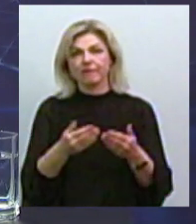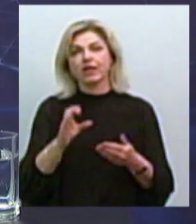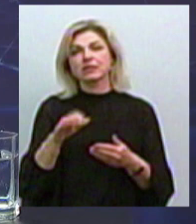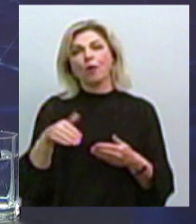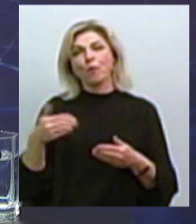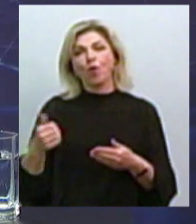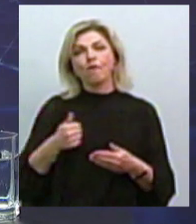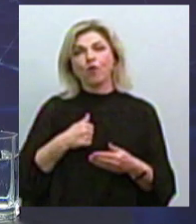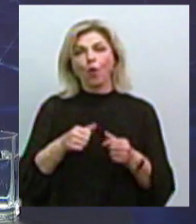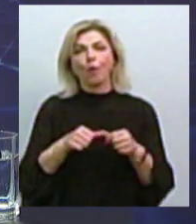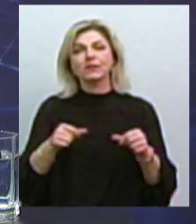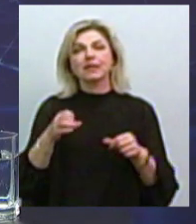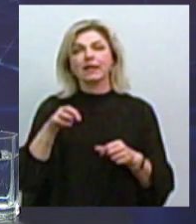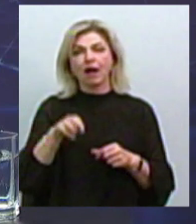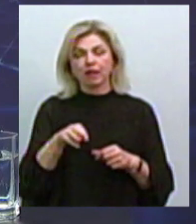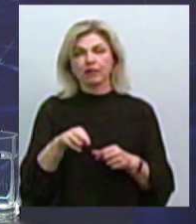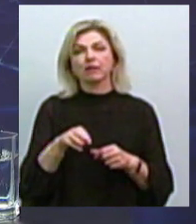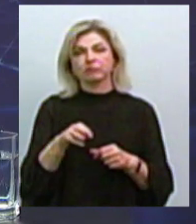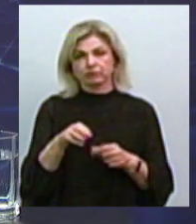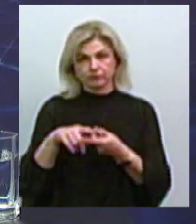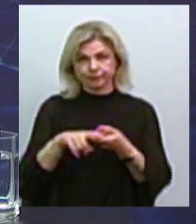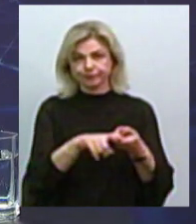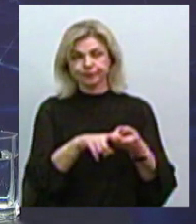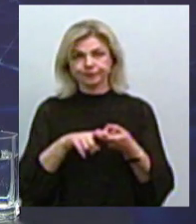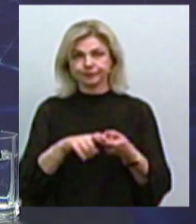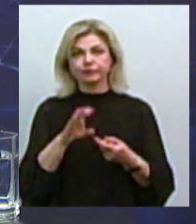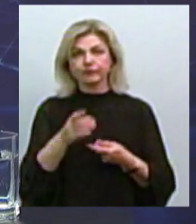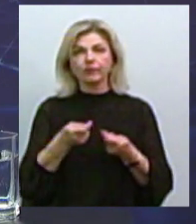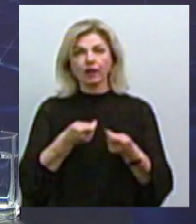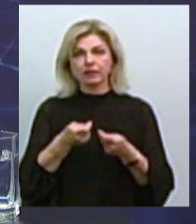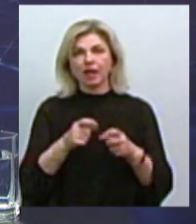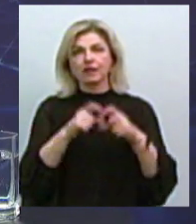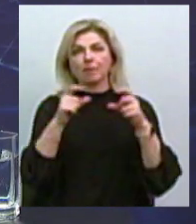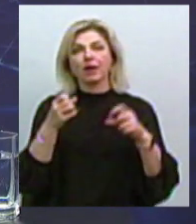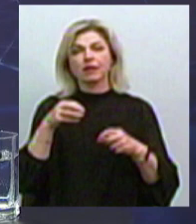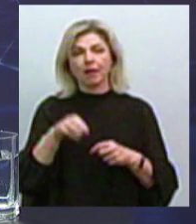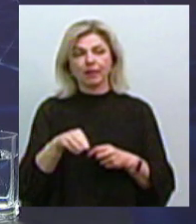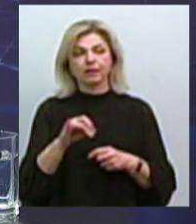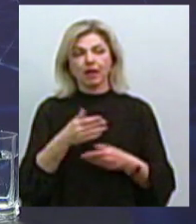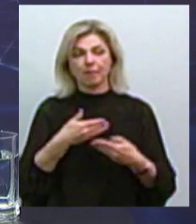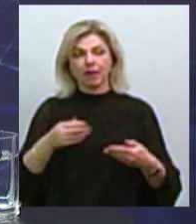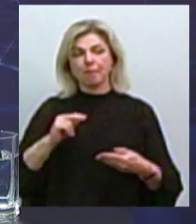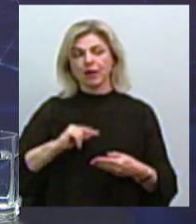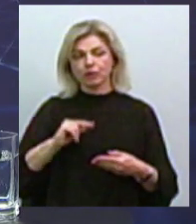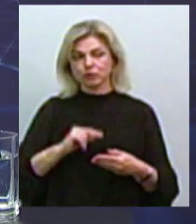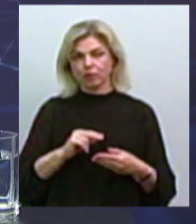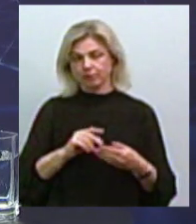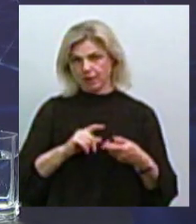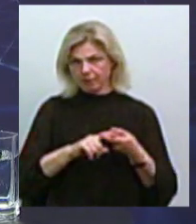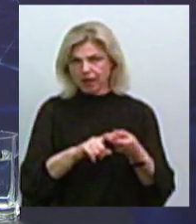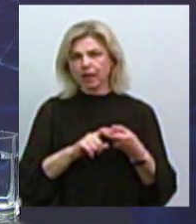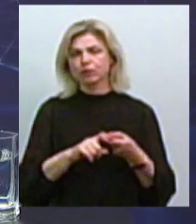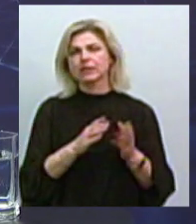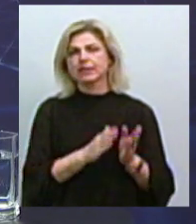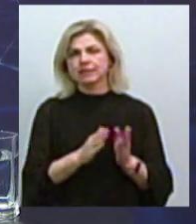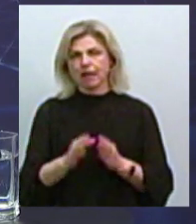військових комісаріатів, вона відгукується в керівництво департамента, і ми працюємо плідно,